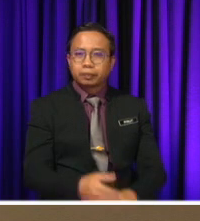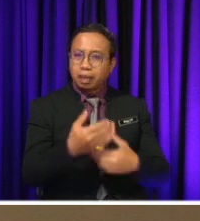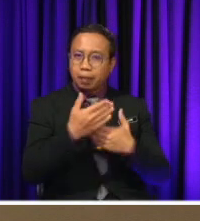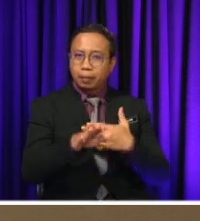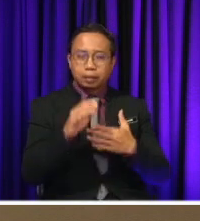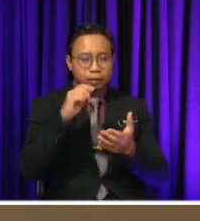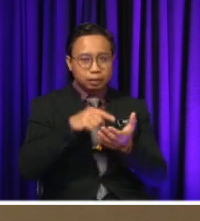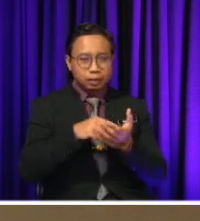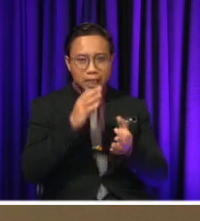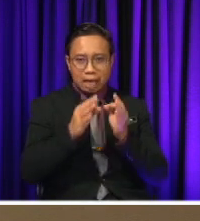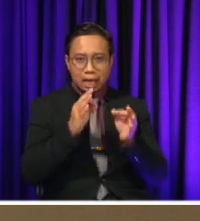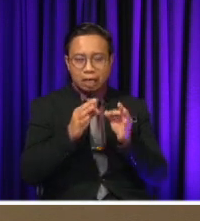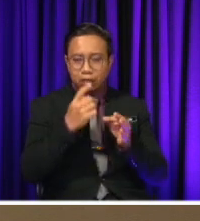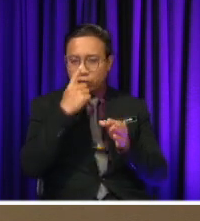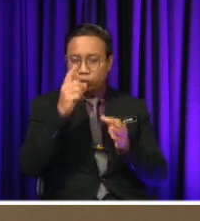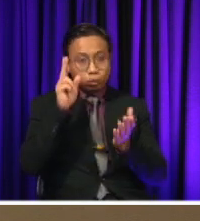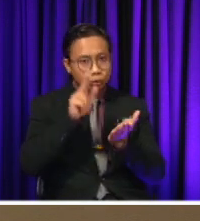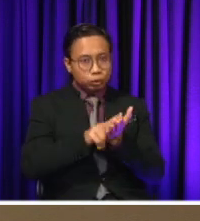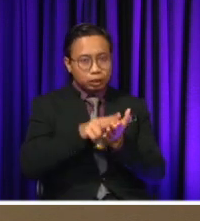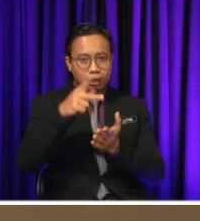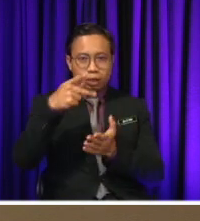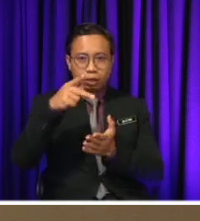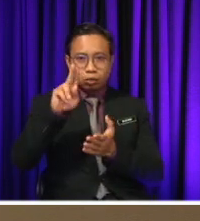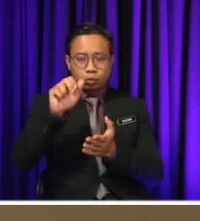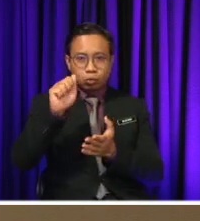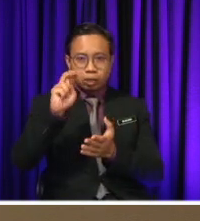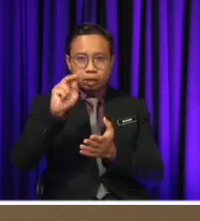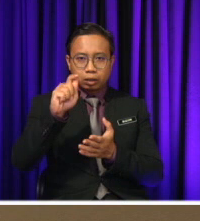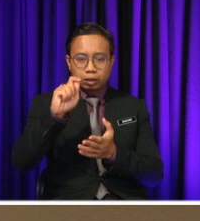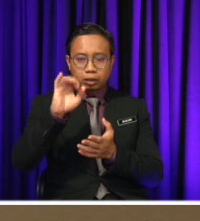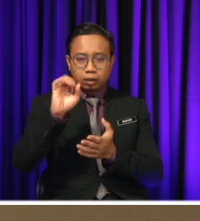kalau pengesahan quantity sekali